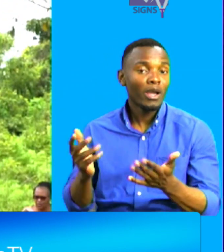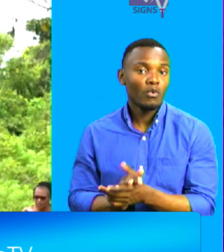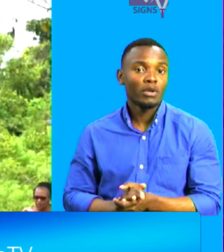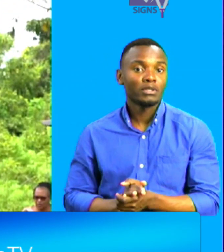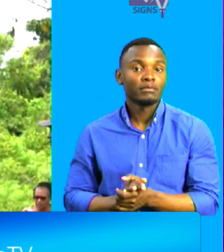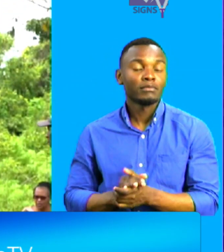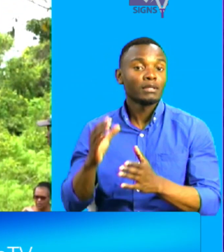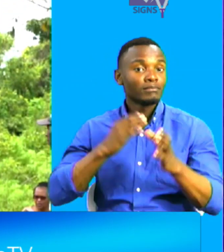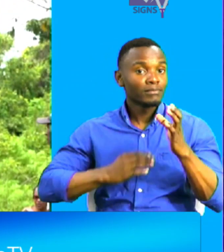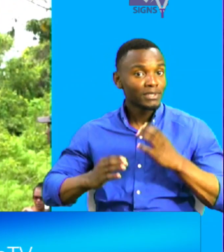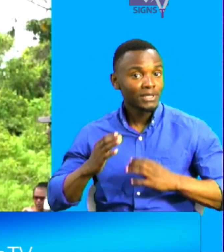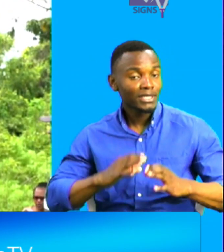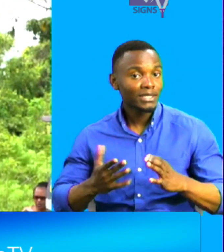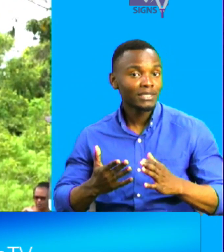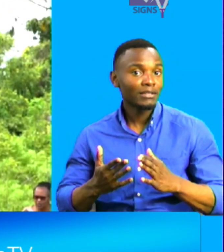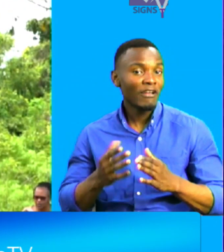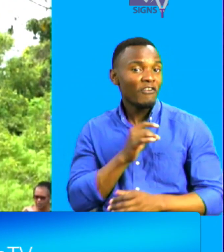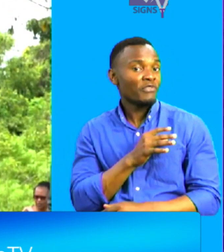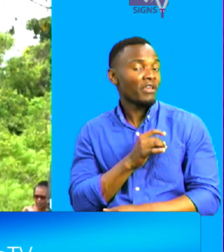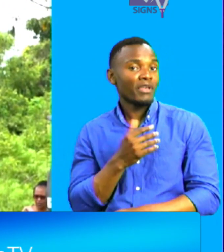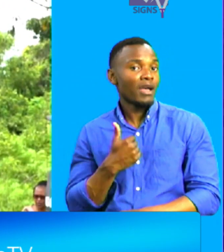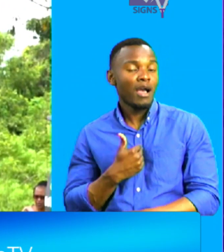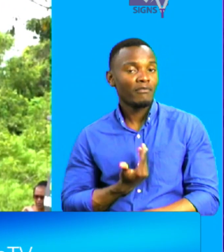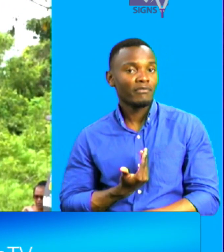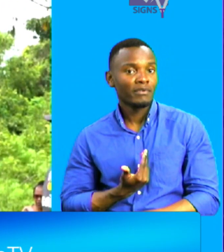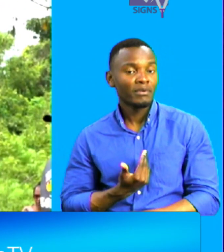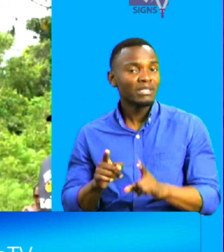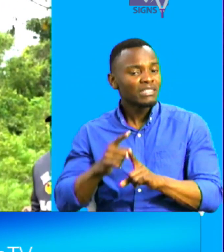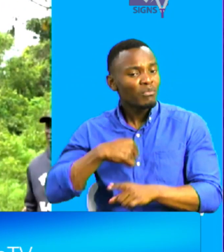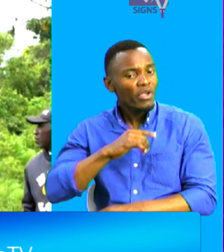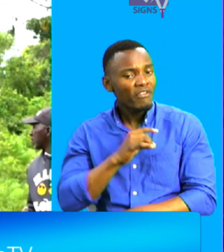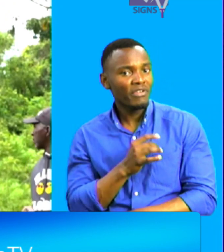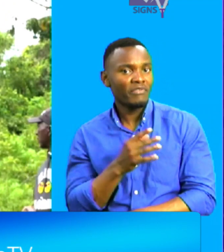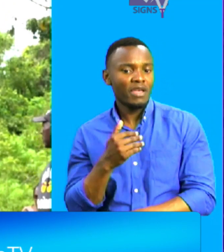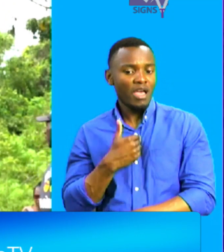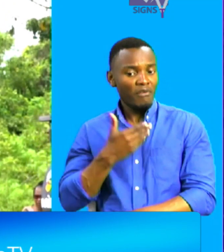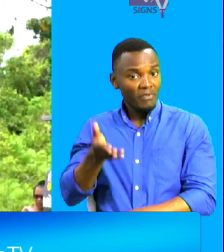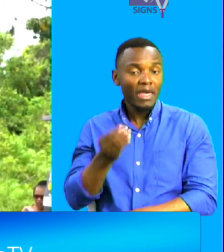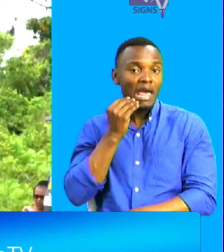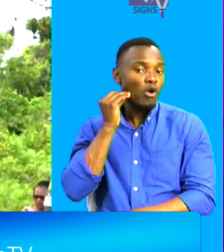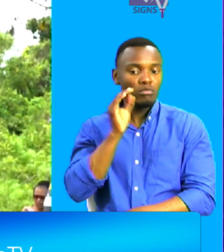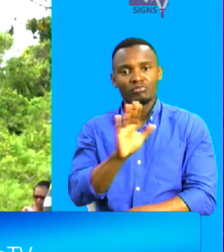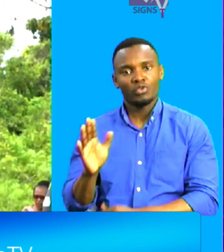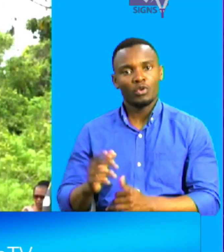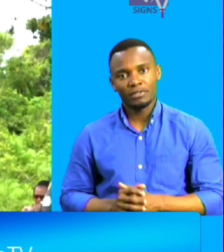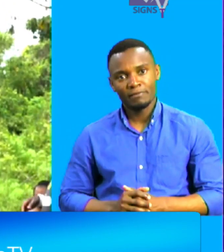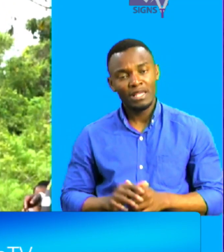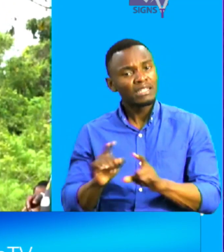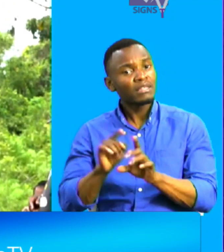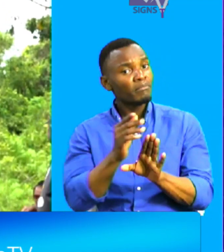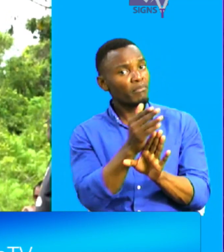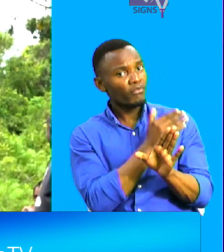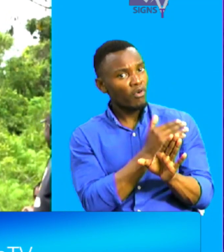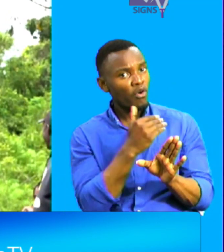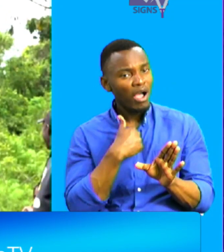wenye mwananchi ako na hofu. Uko na hofu na uko na hofu kwenye mahali ulizalewa. Hapa initially